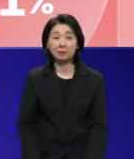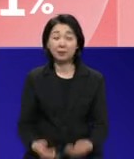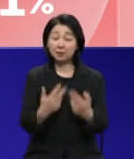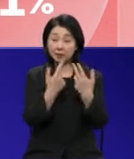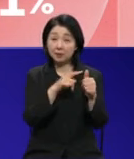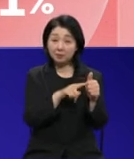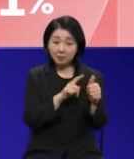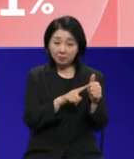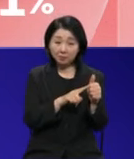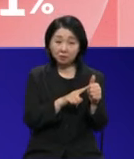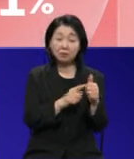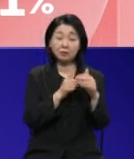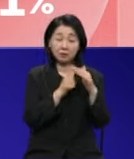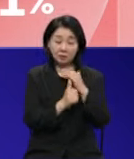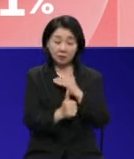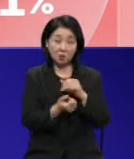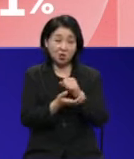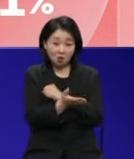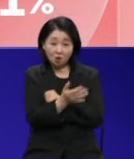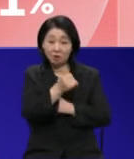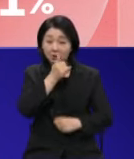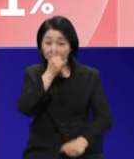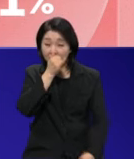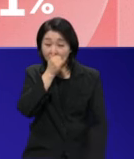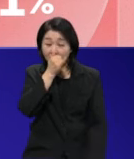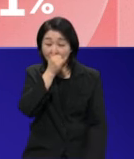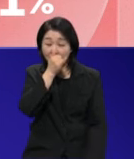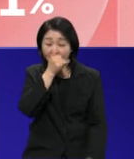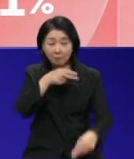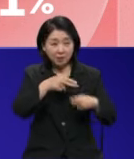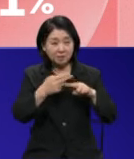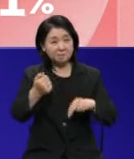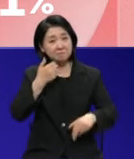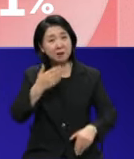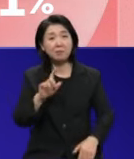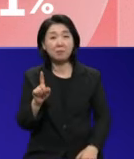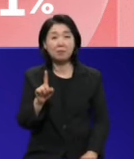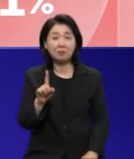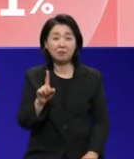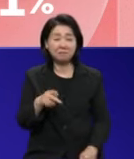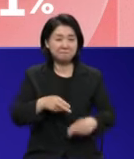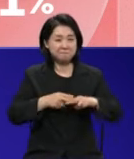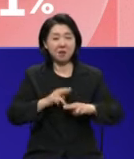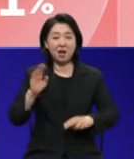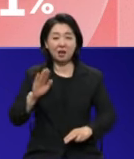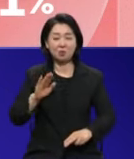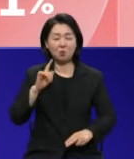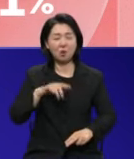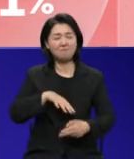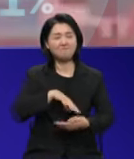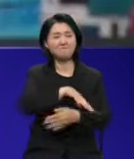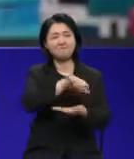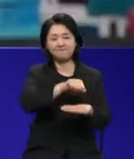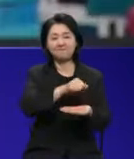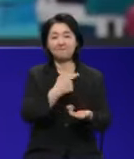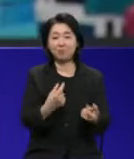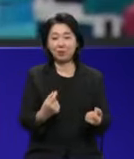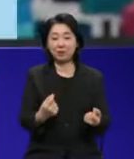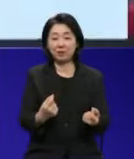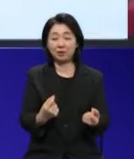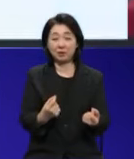후보의대 이재명 대표의 영향력이 좀 더 커지는 거라고 봐야 될까요 뭐 더 커진 정도가 아니죠 완전히 장악했다고 봐야 될 겁니다